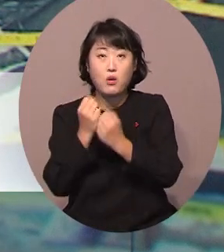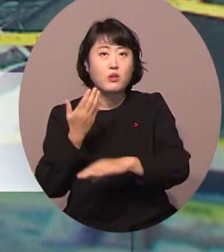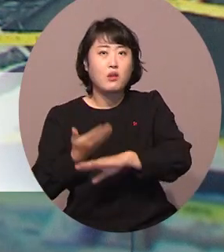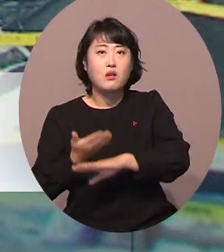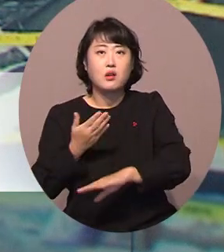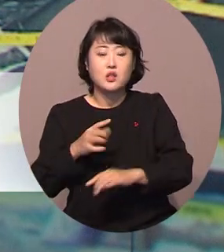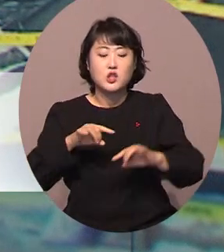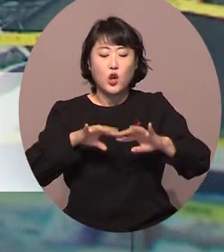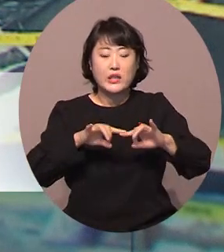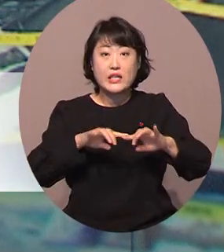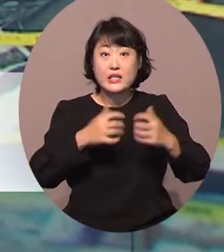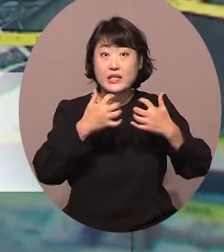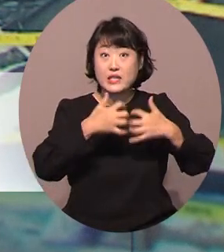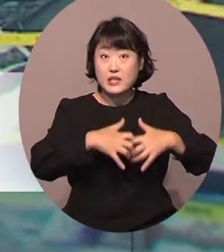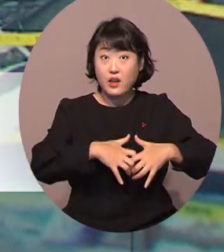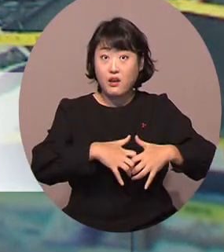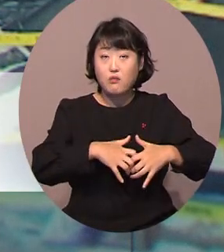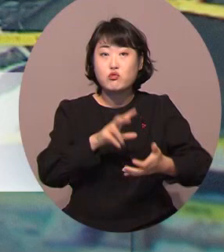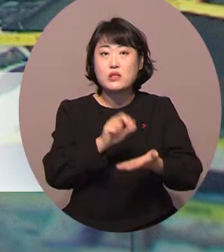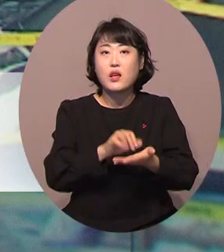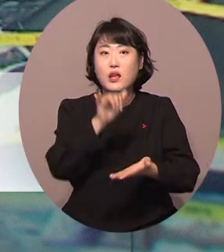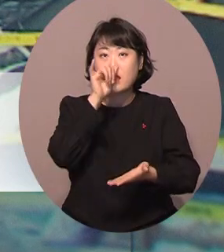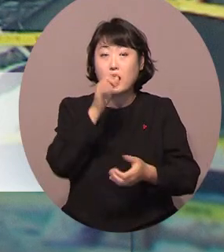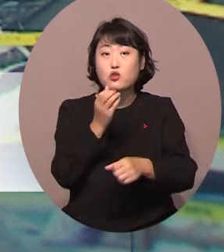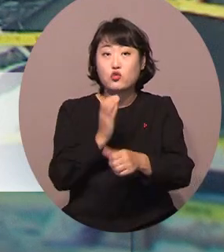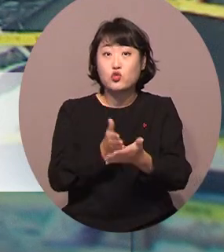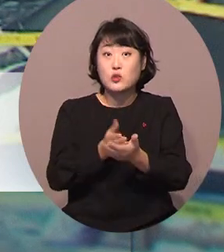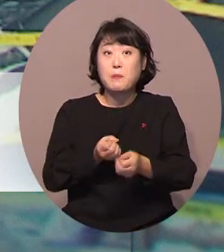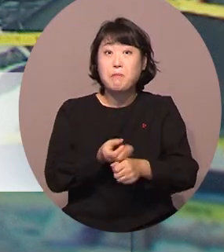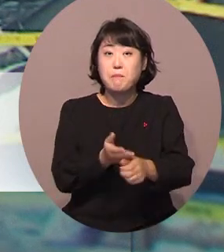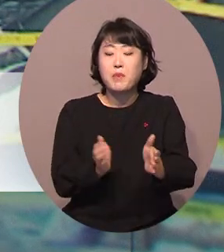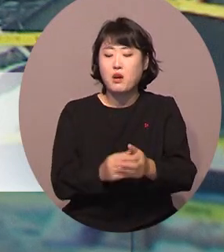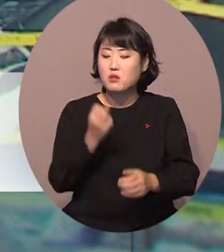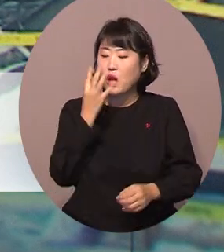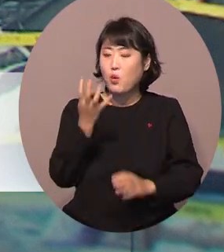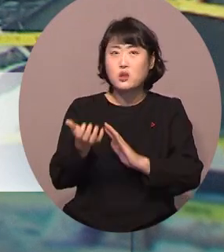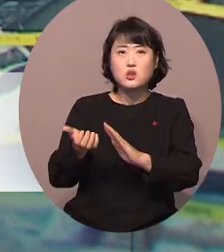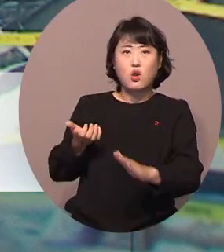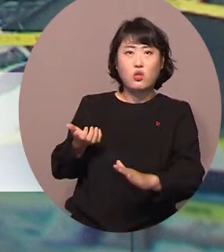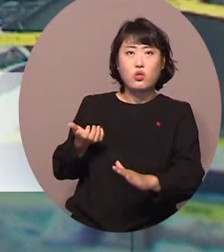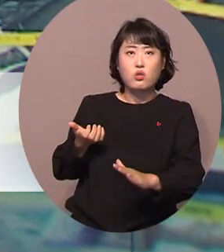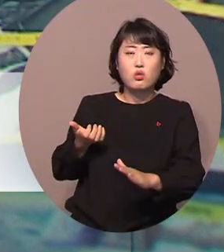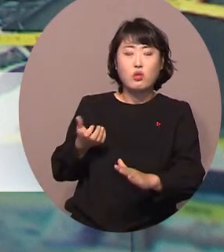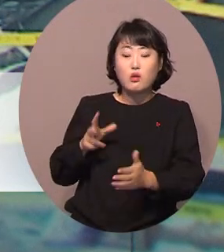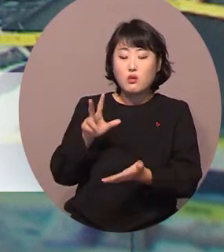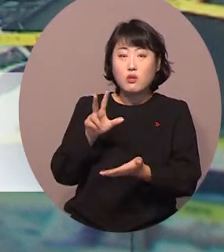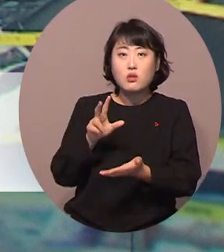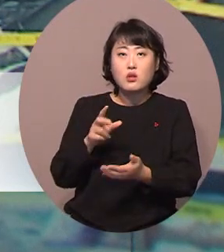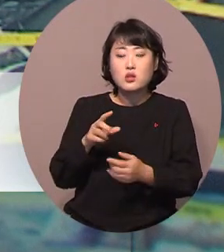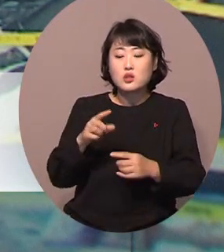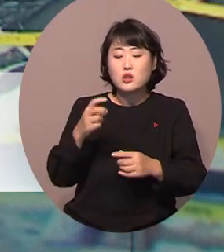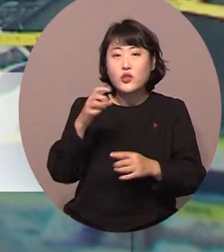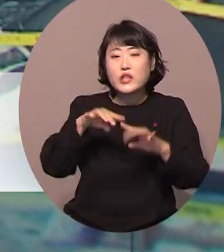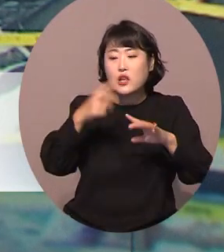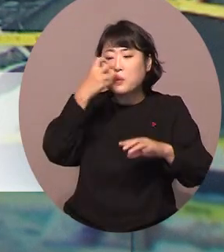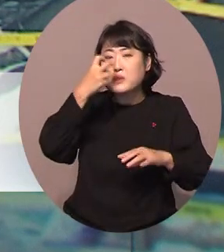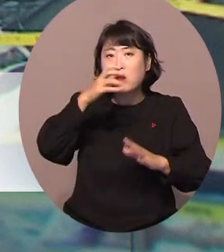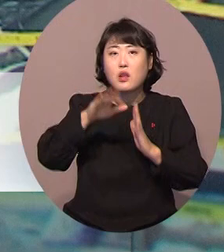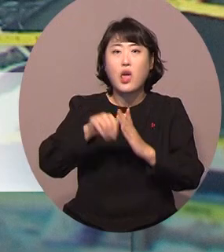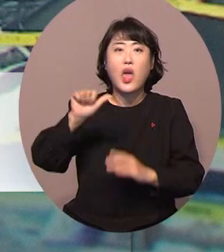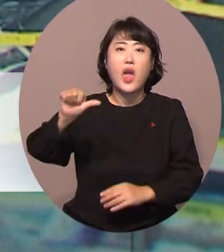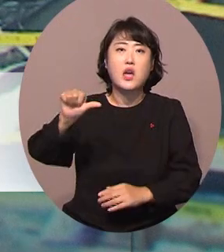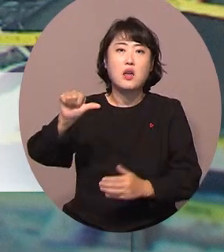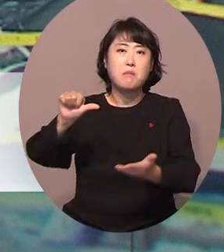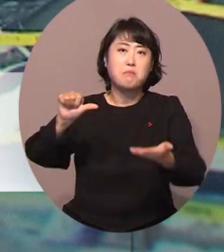설비에 문제가 있었다고 보도해 드렸는데요 불가 넉달전 점검에서는 또 안전 등급를 받아 점검 자체의